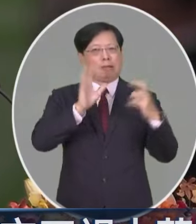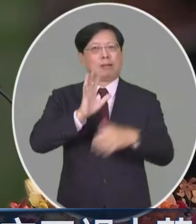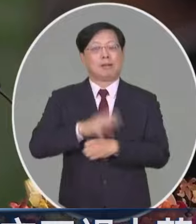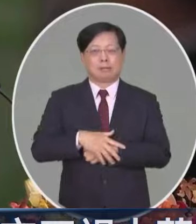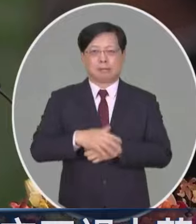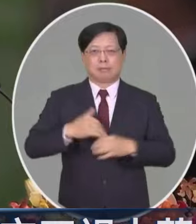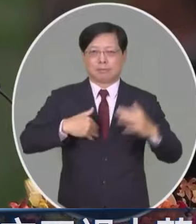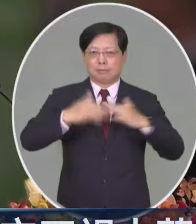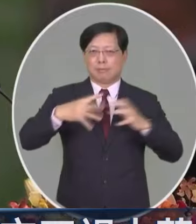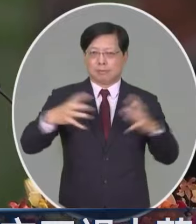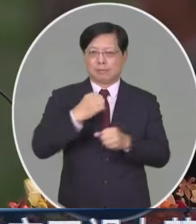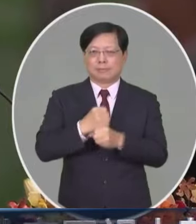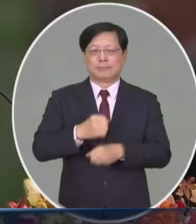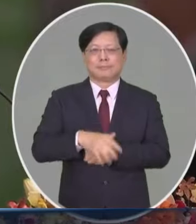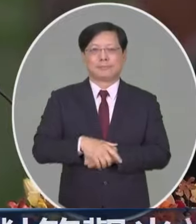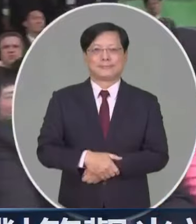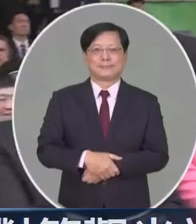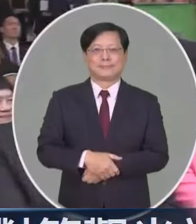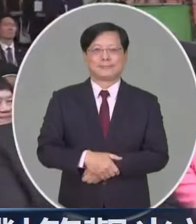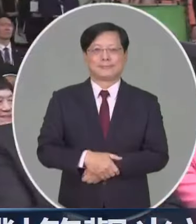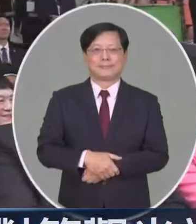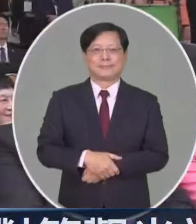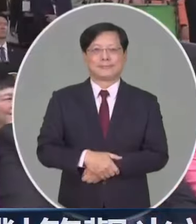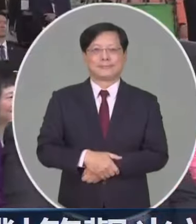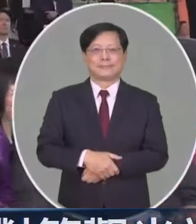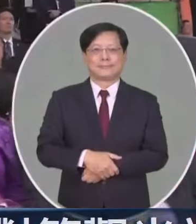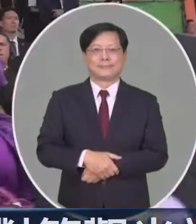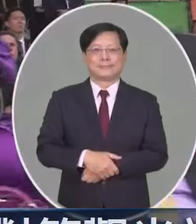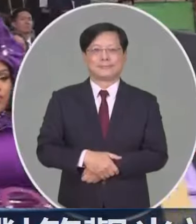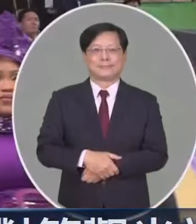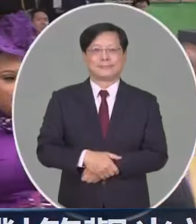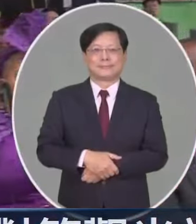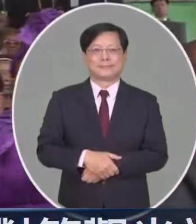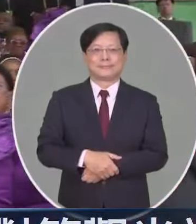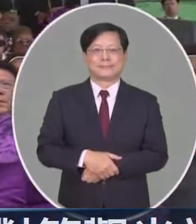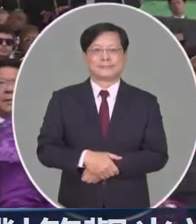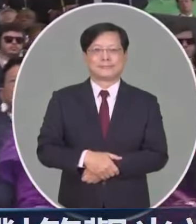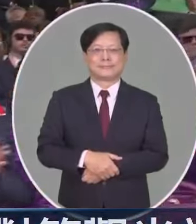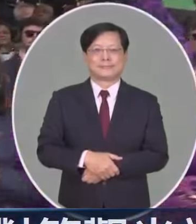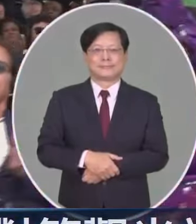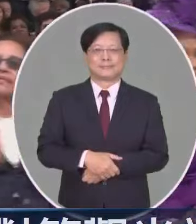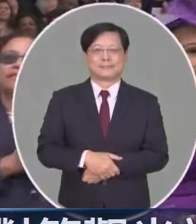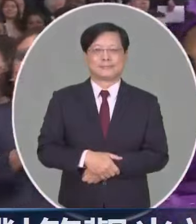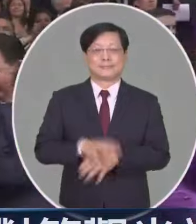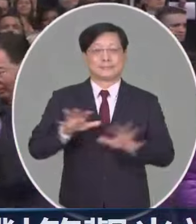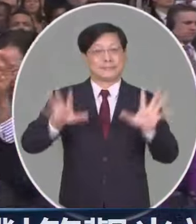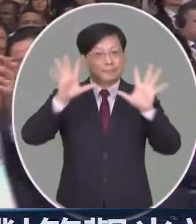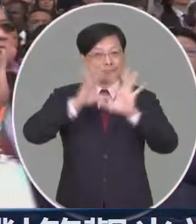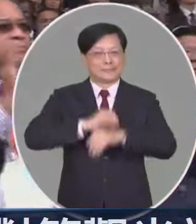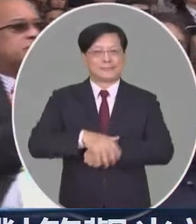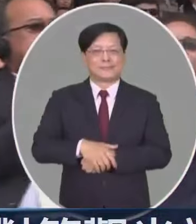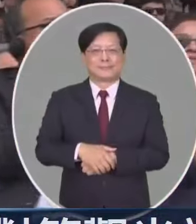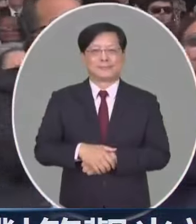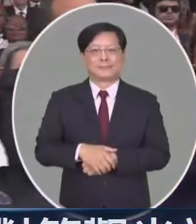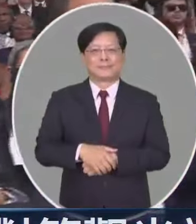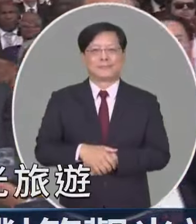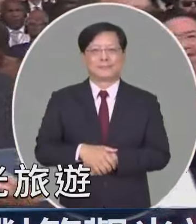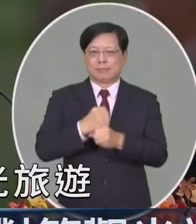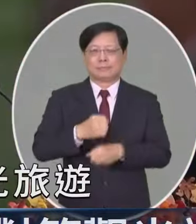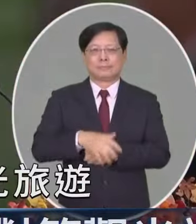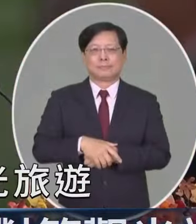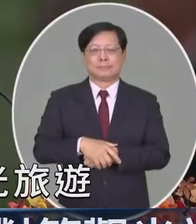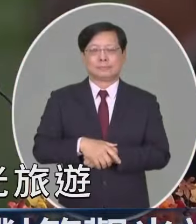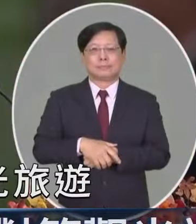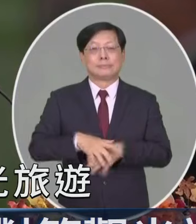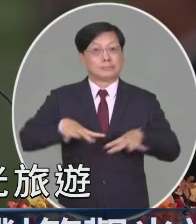行合作。 这两岸该怎么合作？赖清德抛出具体方向，回应先前蓝委访中号称带回的北京大礼包。 可